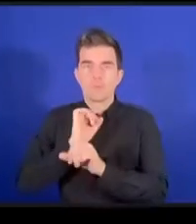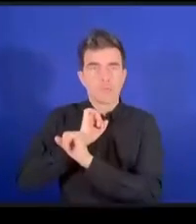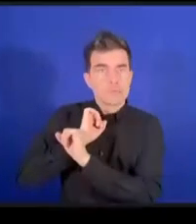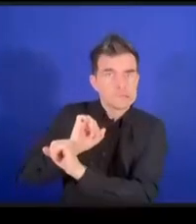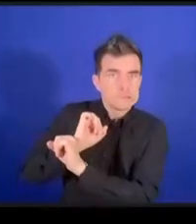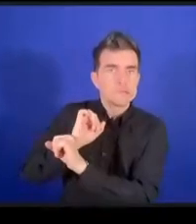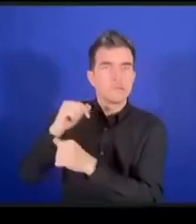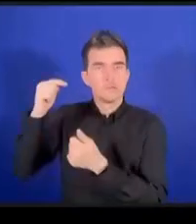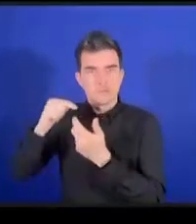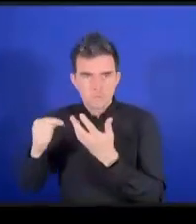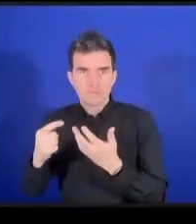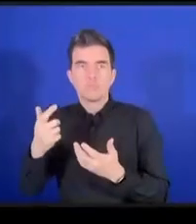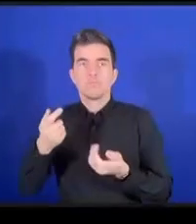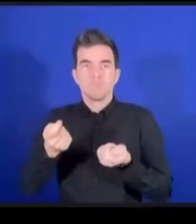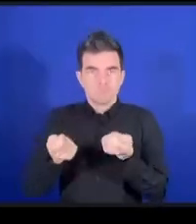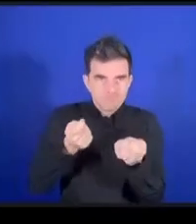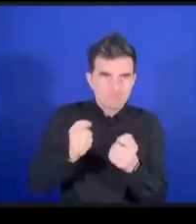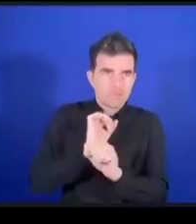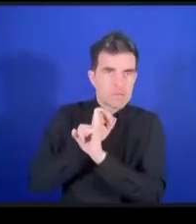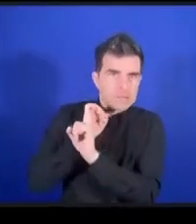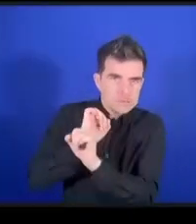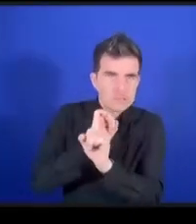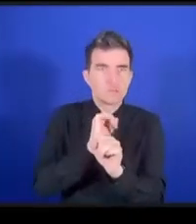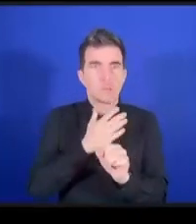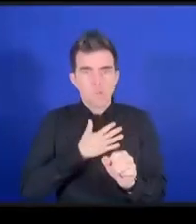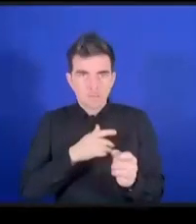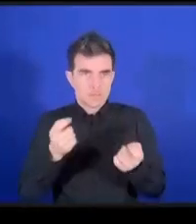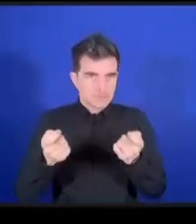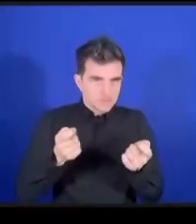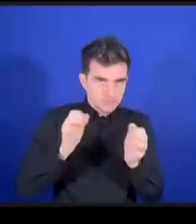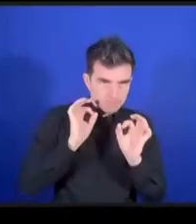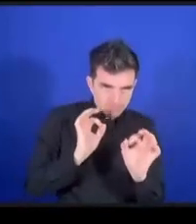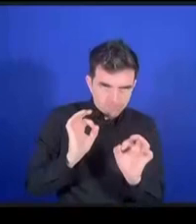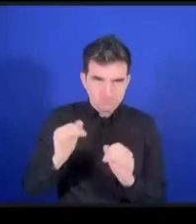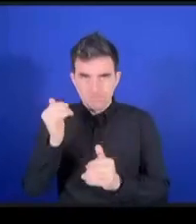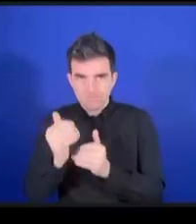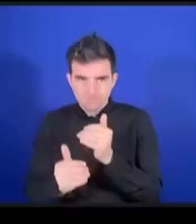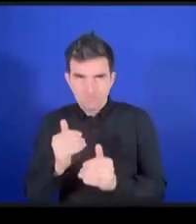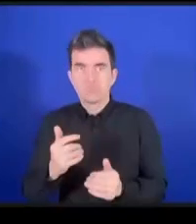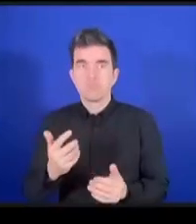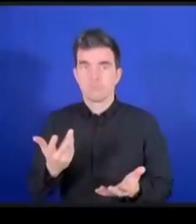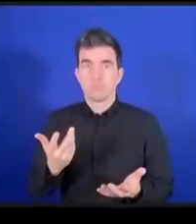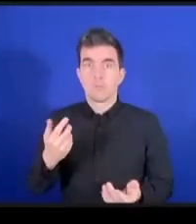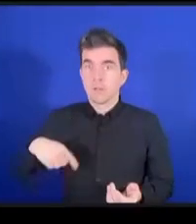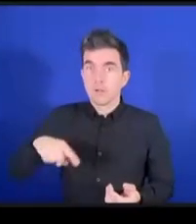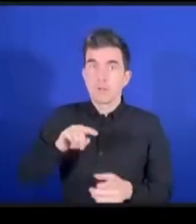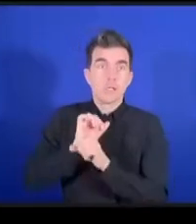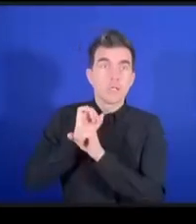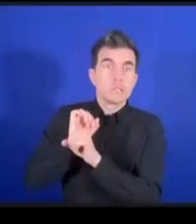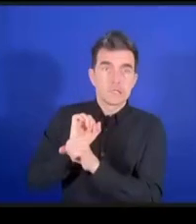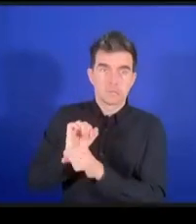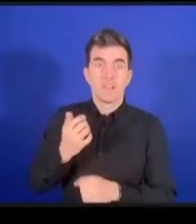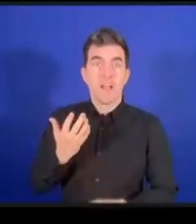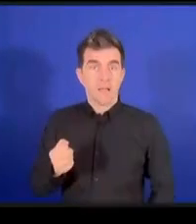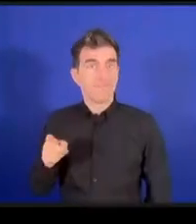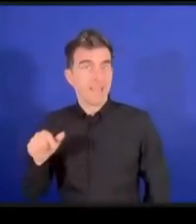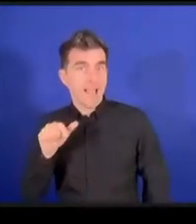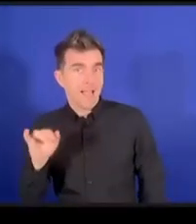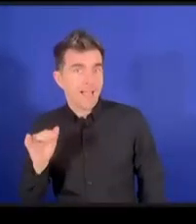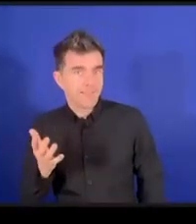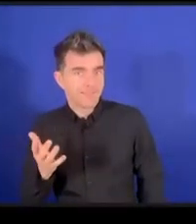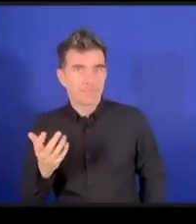обслуживанием сетей Так что мы видим множество способов использования